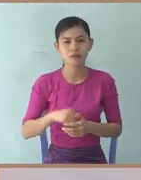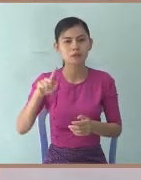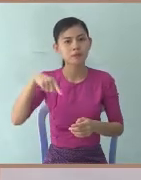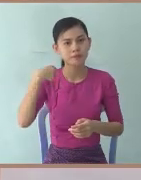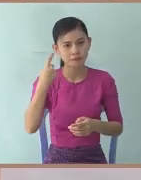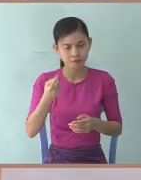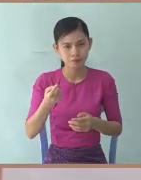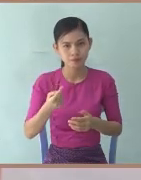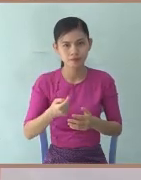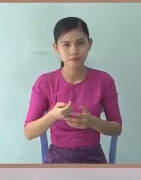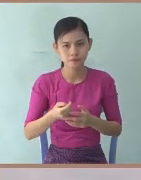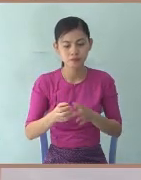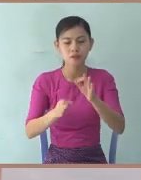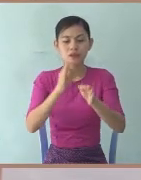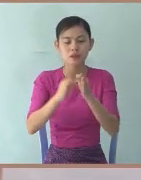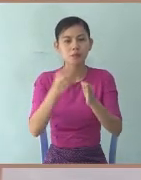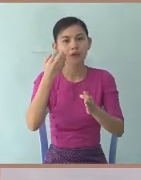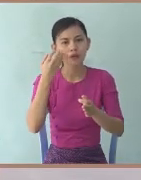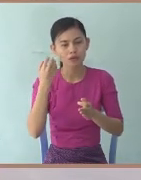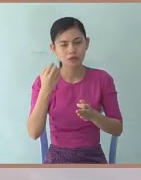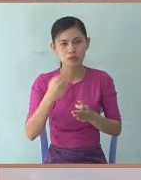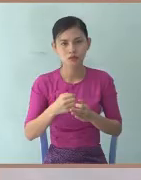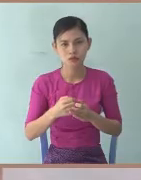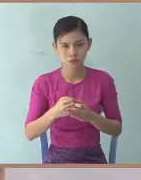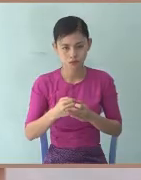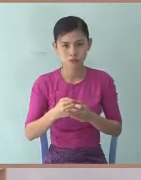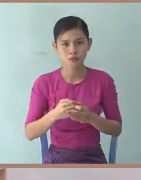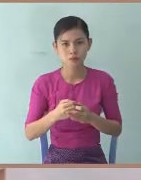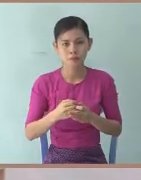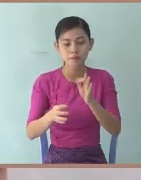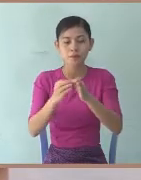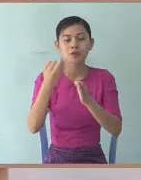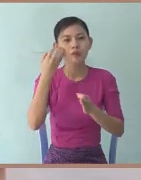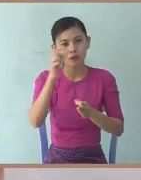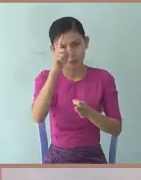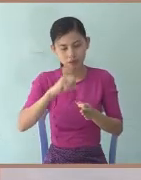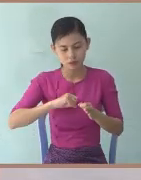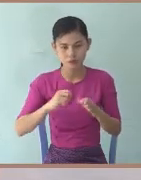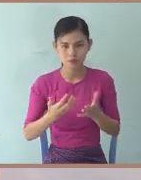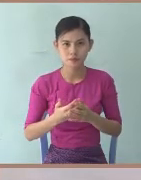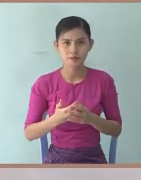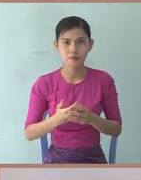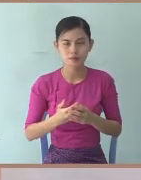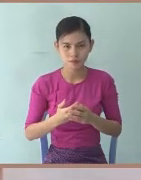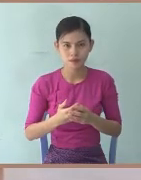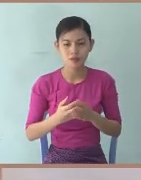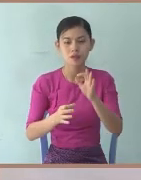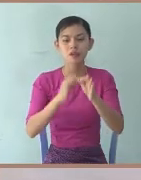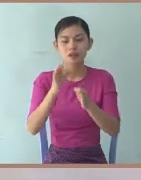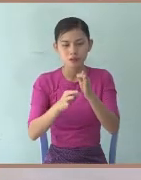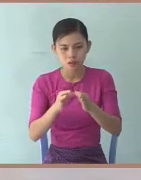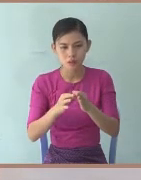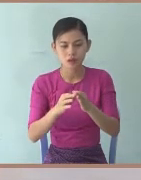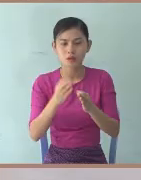တော်နောက်တစ်ချက်အနေနဲ့ကဒီစီးပွားရေးကျွန်တော်ရဲ့ဒီ entrepreneur ပေါ့နော်အဲ့ဒါနဲ့ပတ်သက်မှာကျွန်